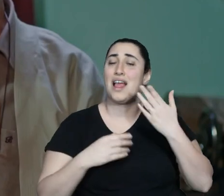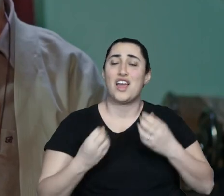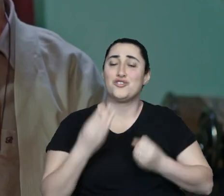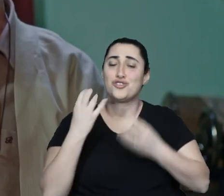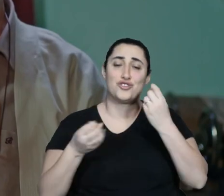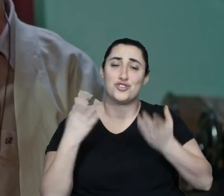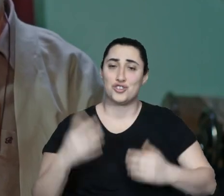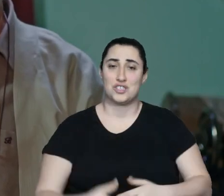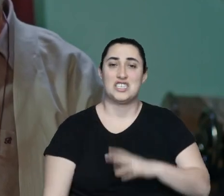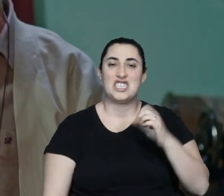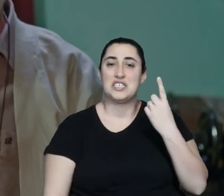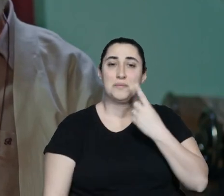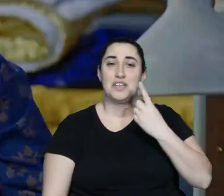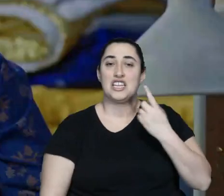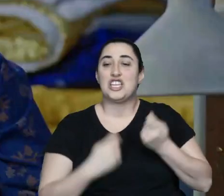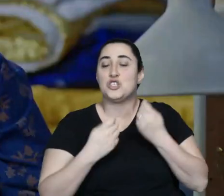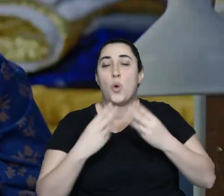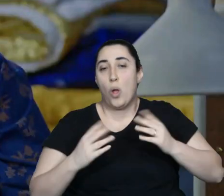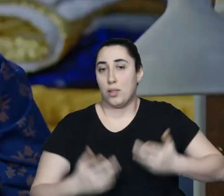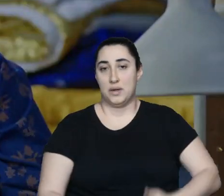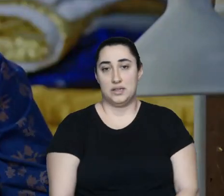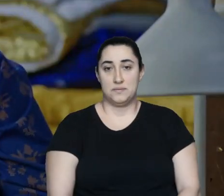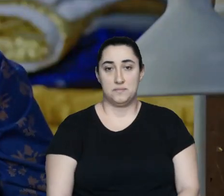geçti bu dünyaya. Hiçbirinde bir işi olmadı.